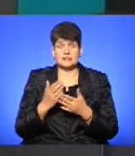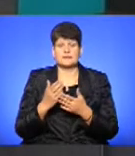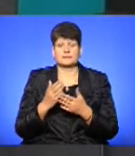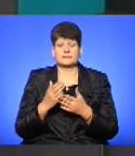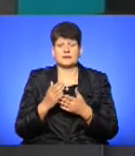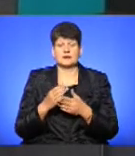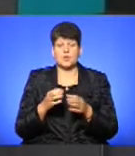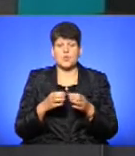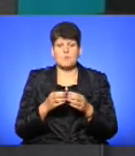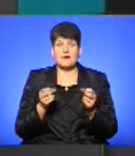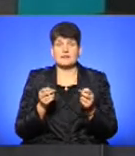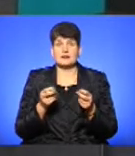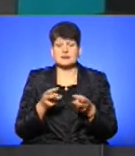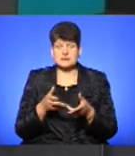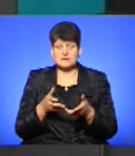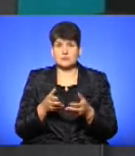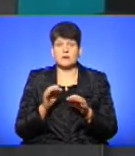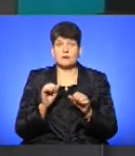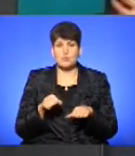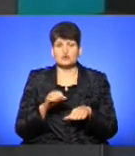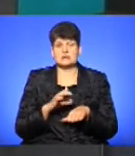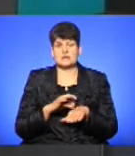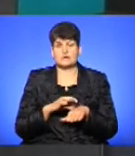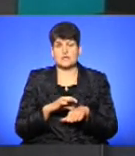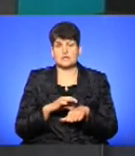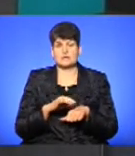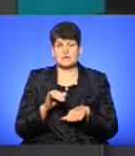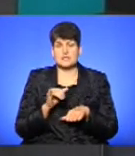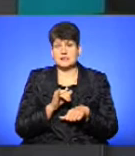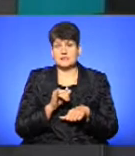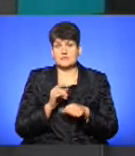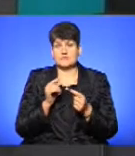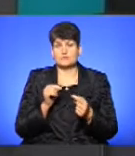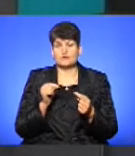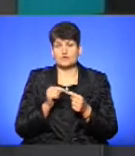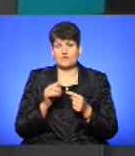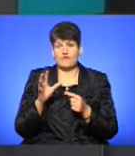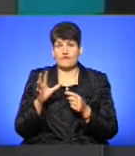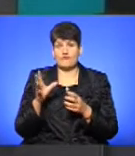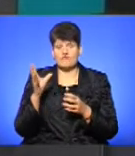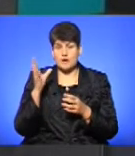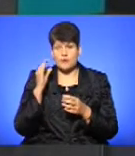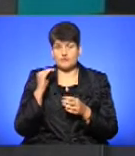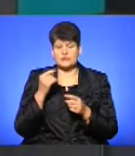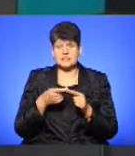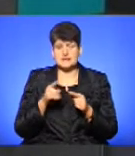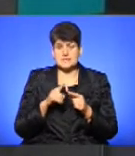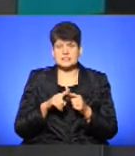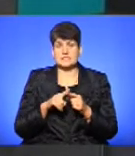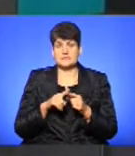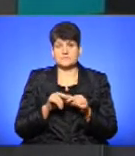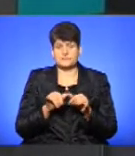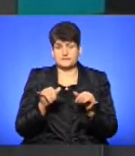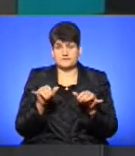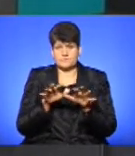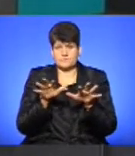група ризику, які можуть захворіти, і тим самим, відповідно, враховуючи все повітряно-краплинний механізм передачі, це також може